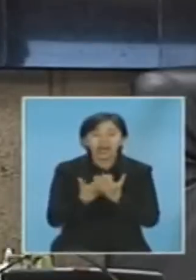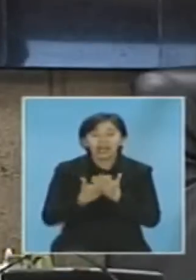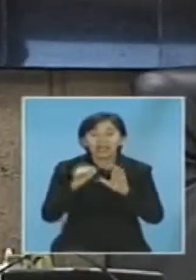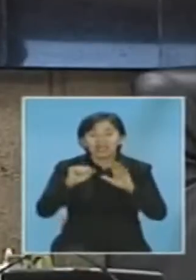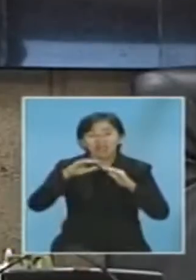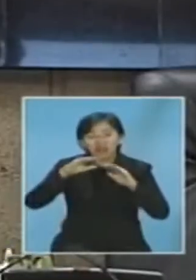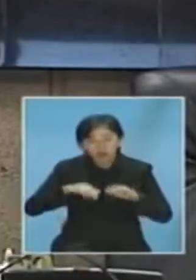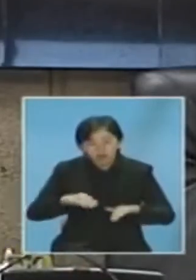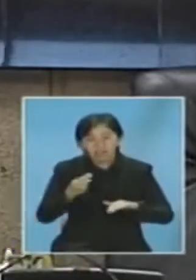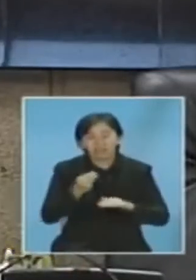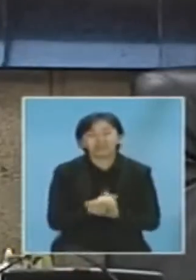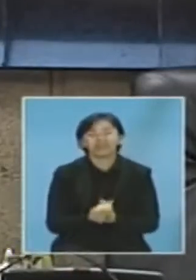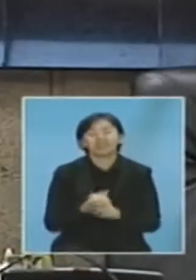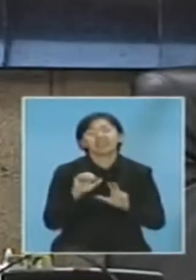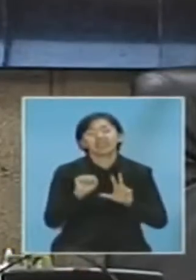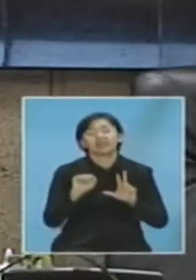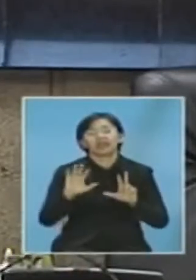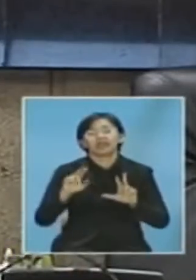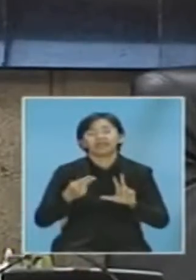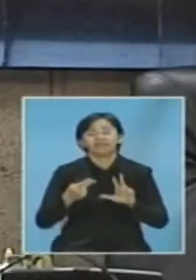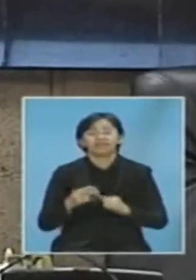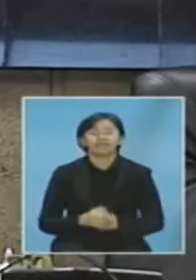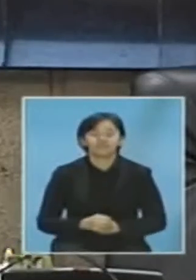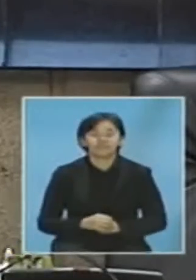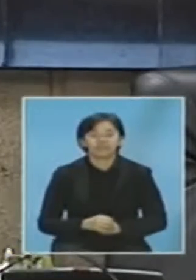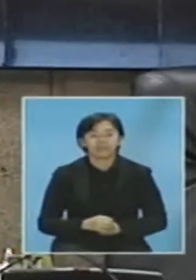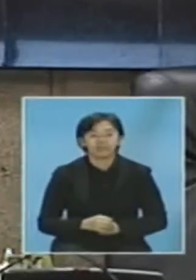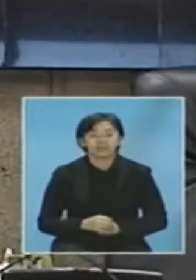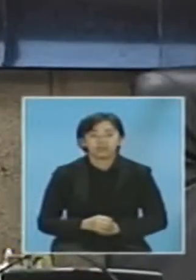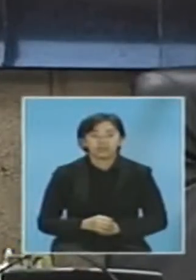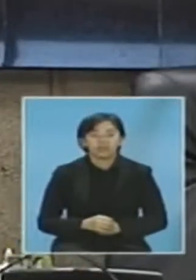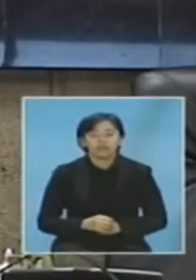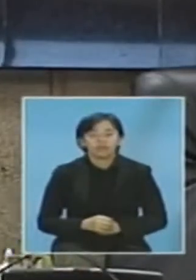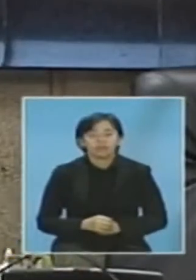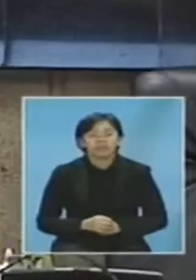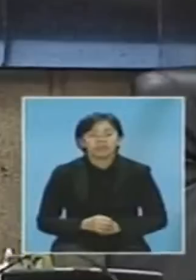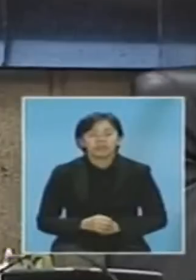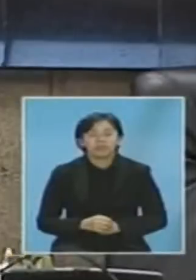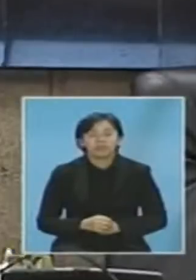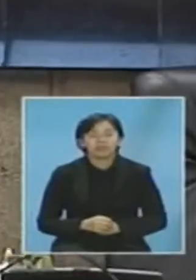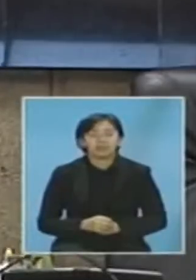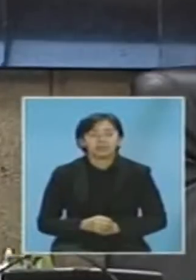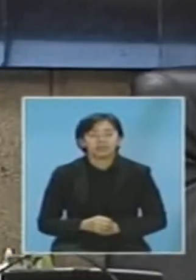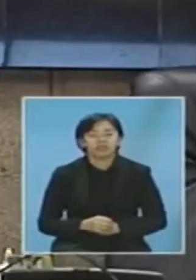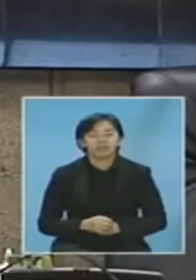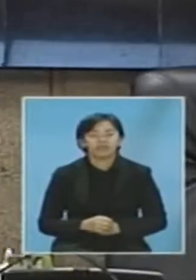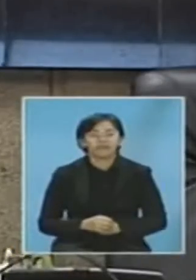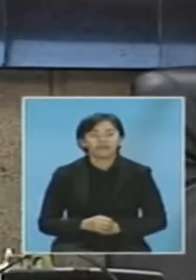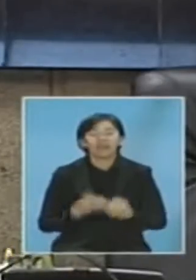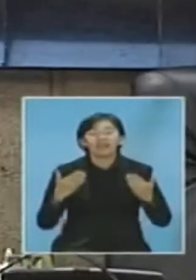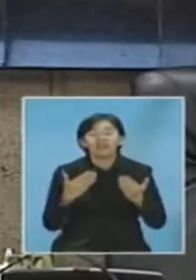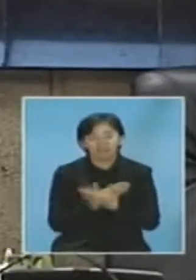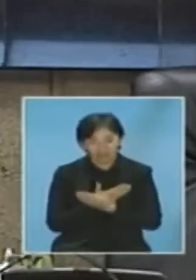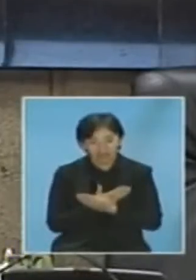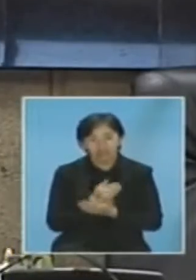รายละไม่เกิน 350,000 บาทค่ะและสุดท้าย ก็ได้มีการปรับเปลี่ยนรัฐมนตรีผู้รับ